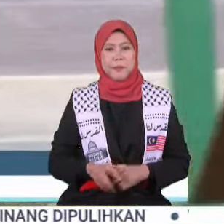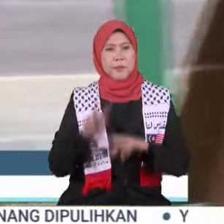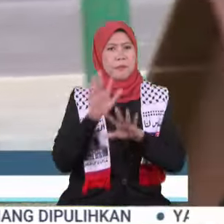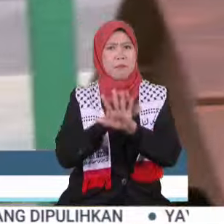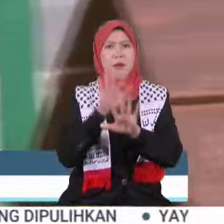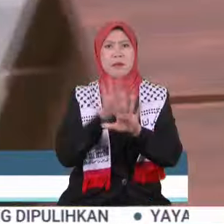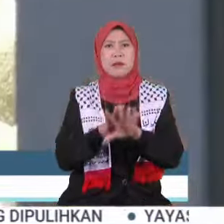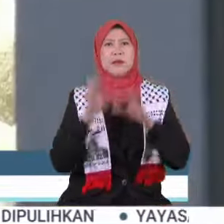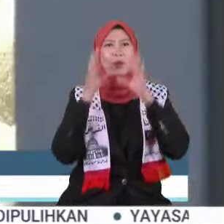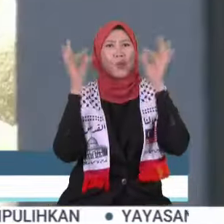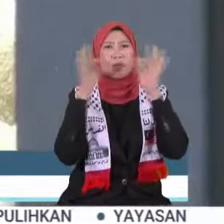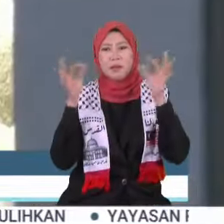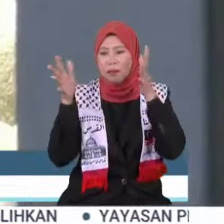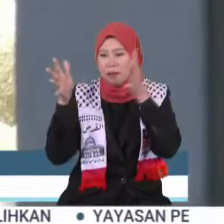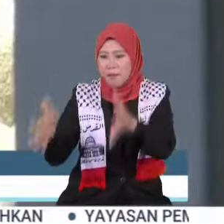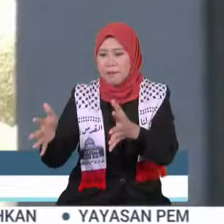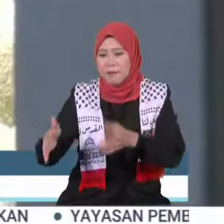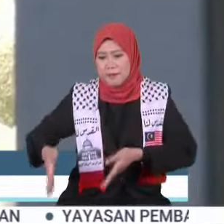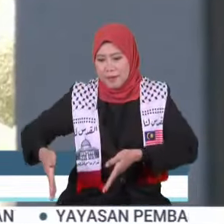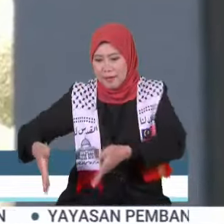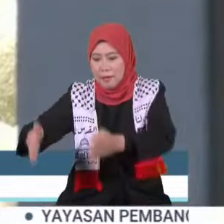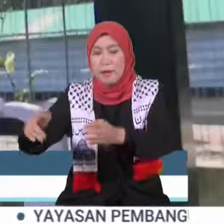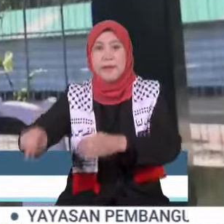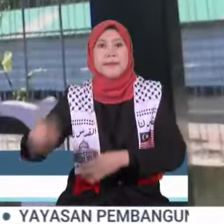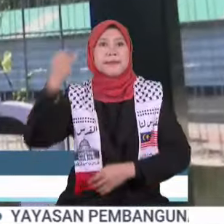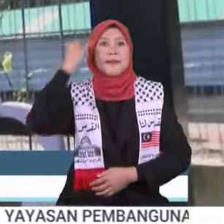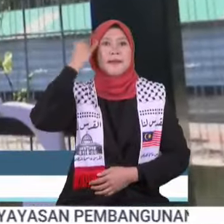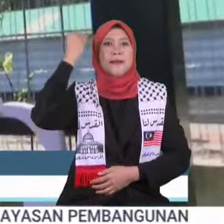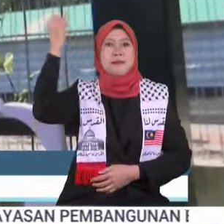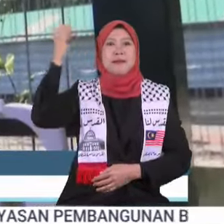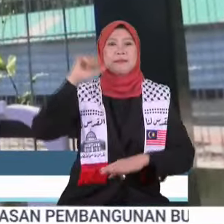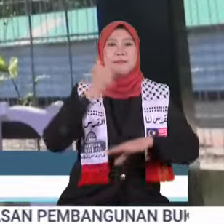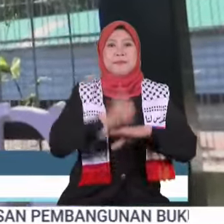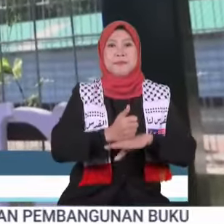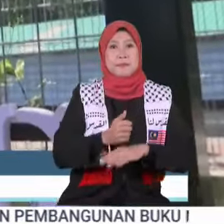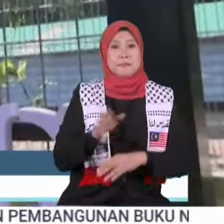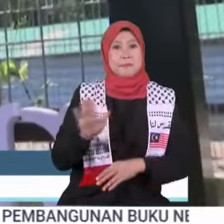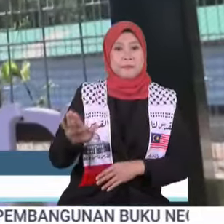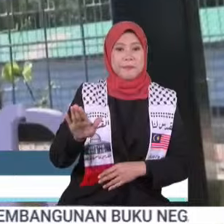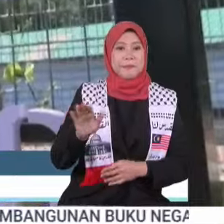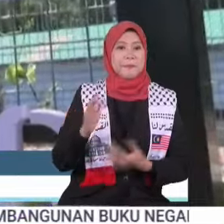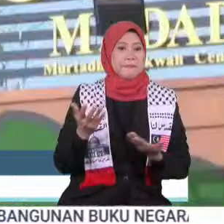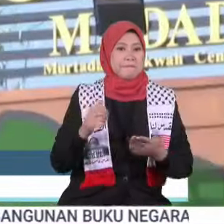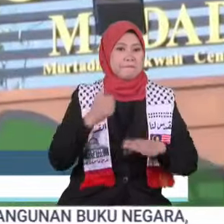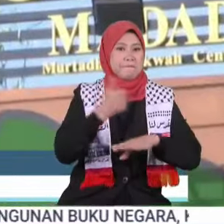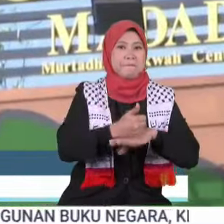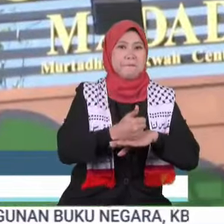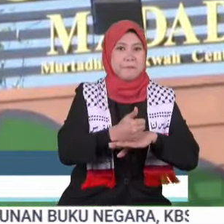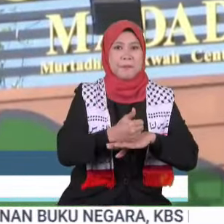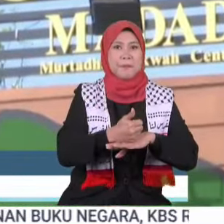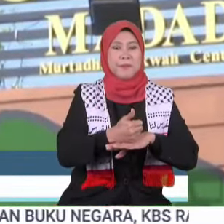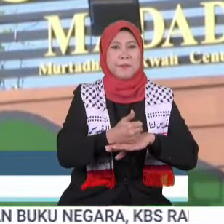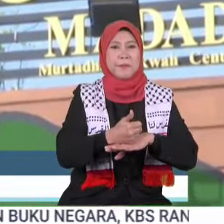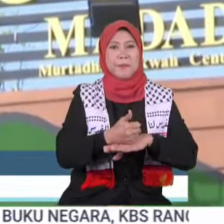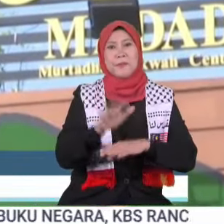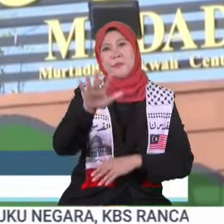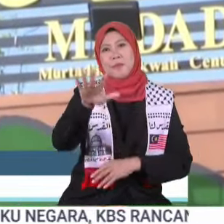Banyak kucing terbiar di jalanan memberi ilham kepada Muhammad Yaakob Yusra Muhammad Yusof. Dengan